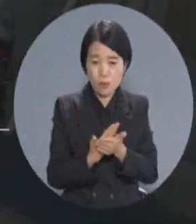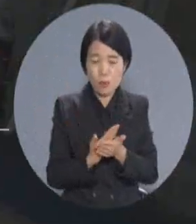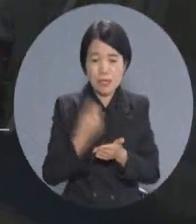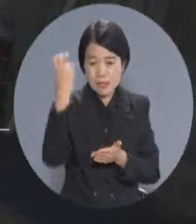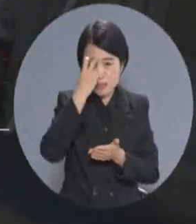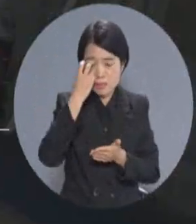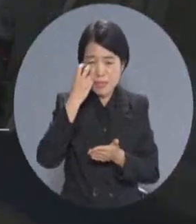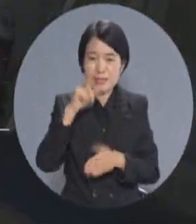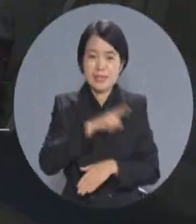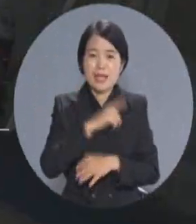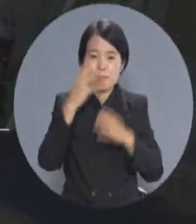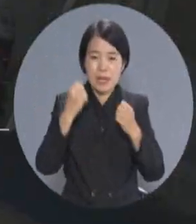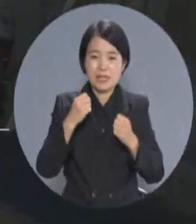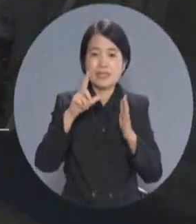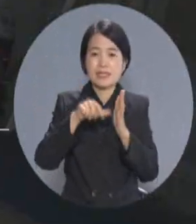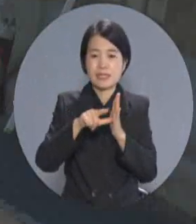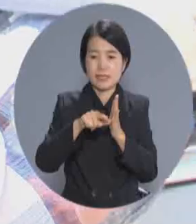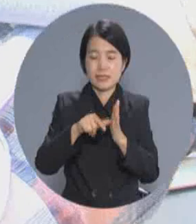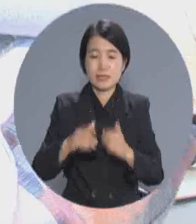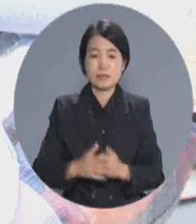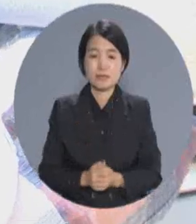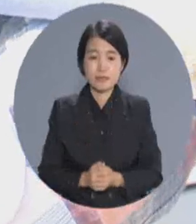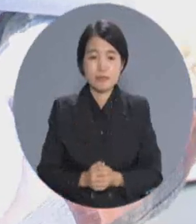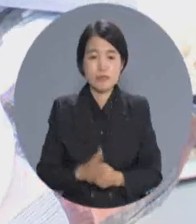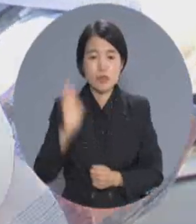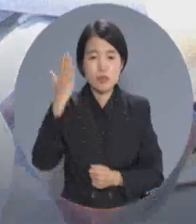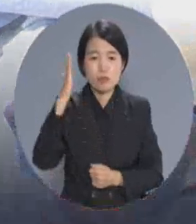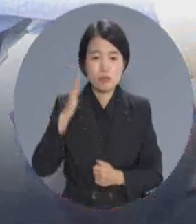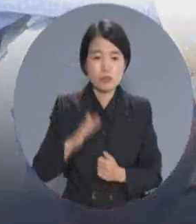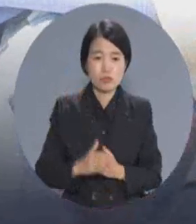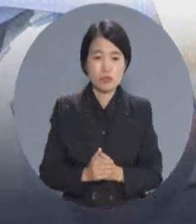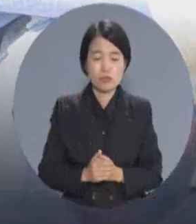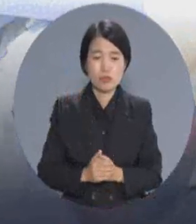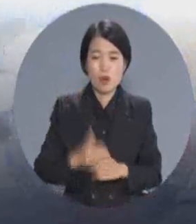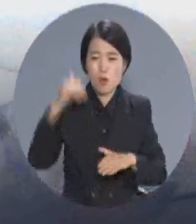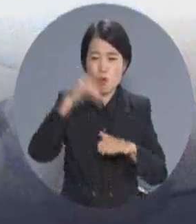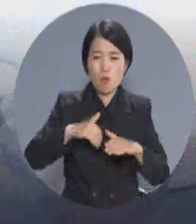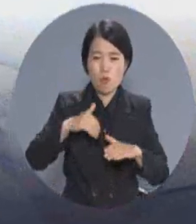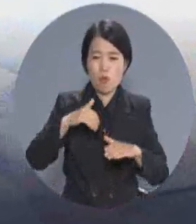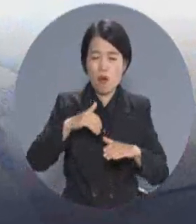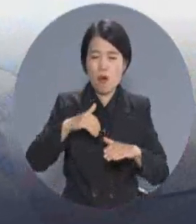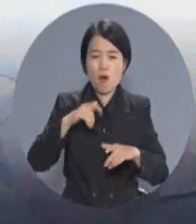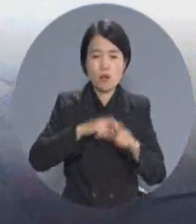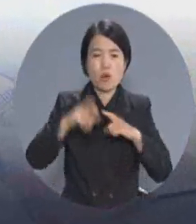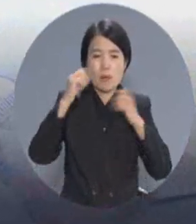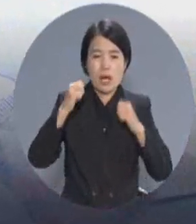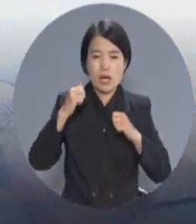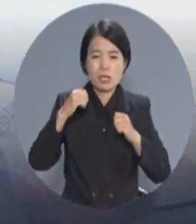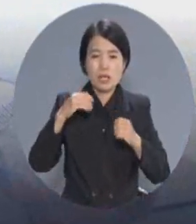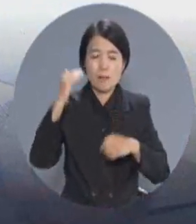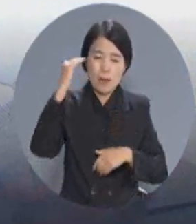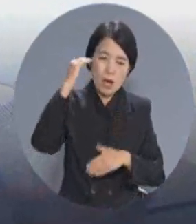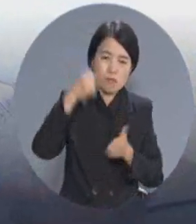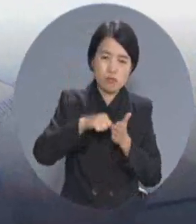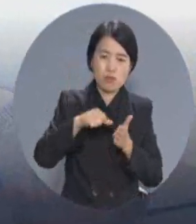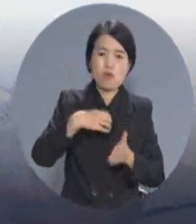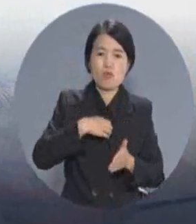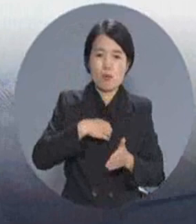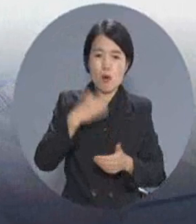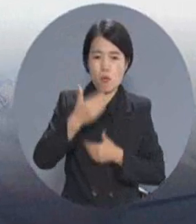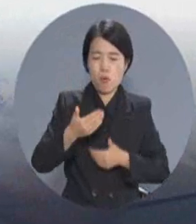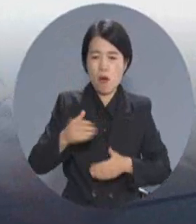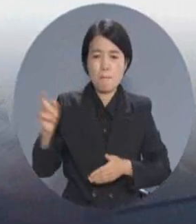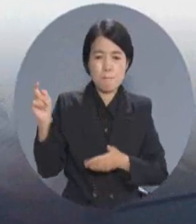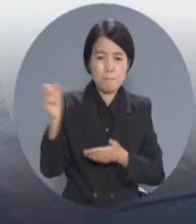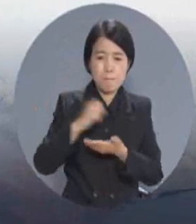점검 작업이 가장 많은 시기입니다. 아, 요즘 들어 더 많은 것 같아. 장애물이 있으니까 위험하죠. 고속도로에서는 빠른